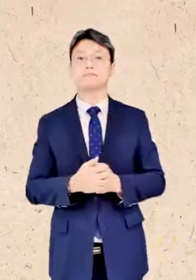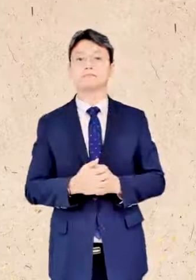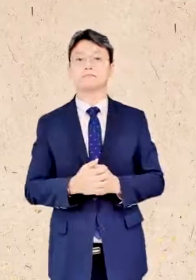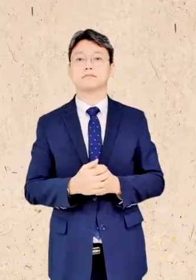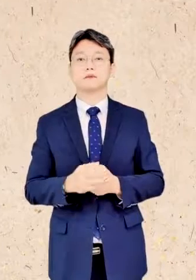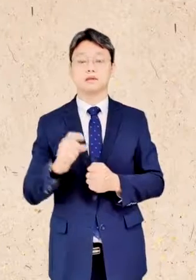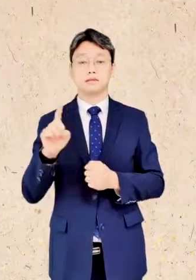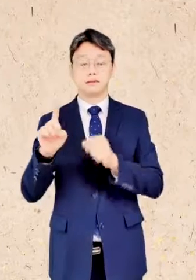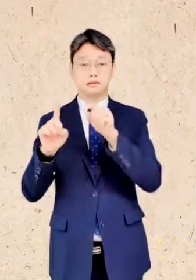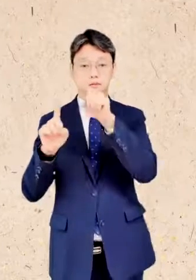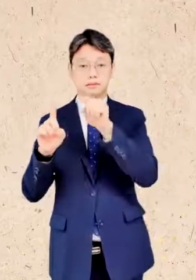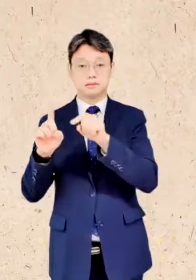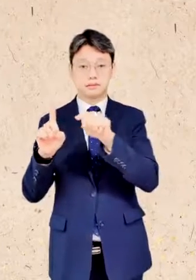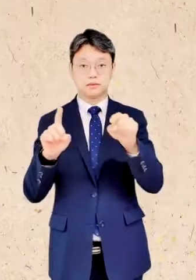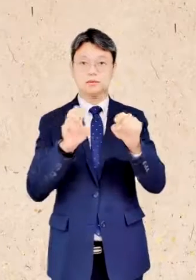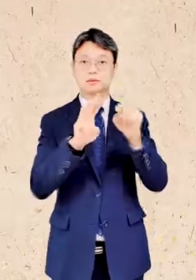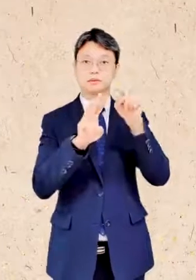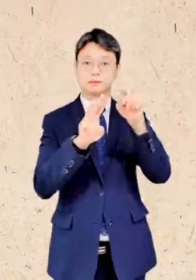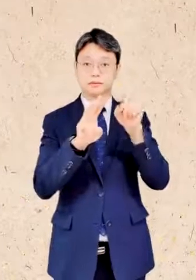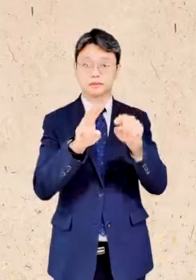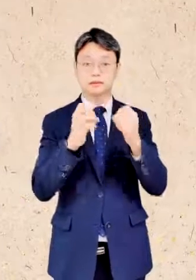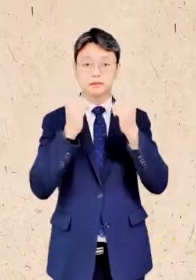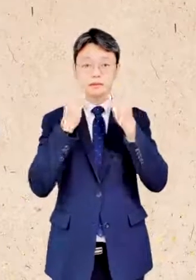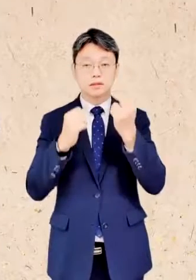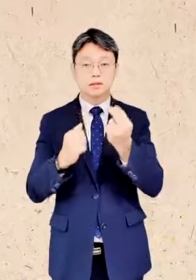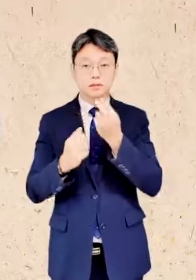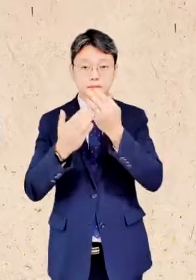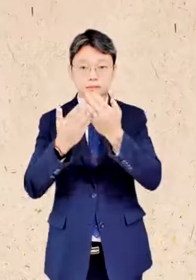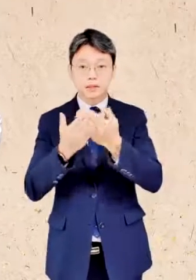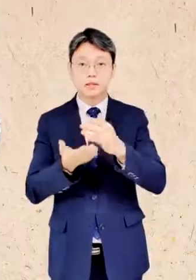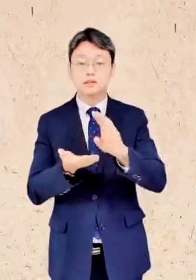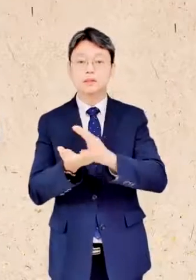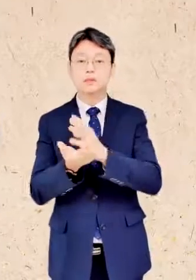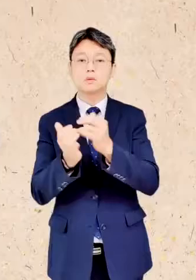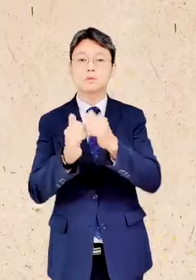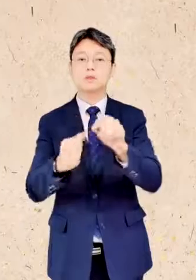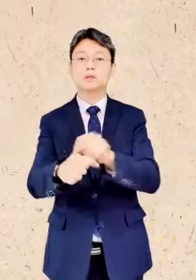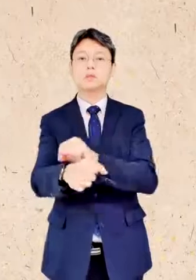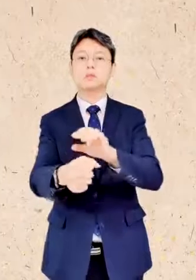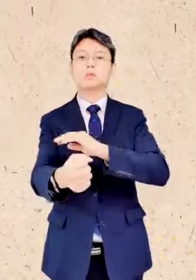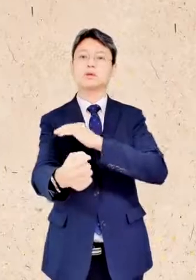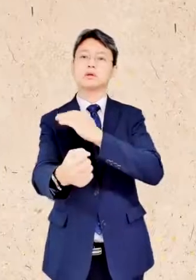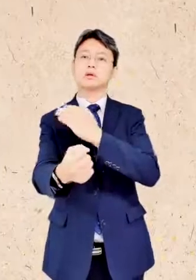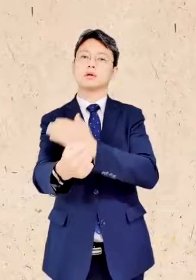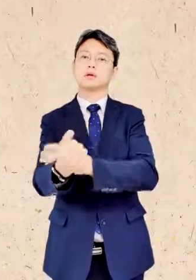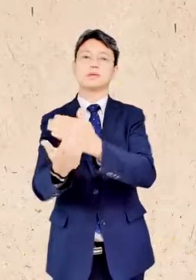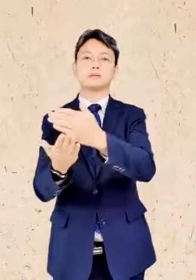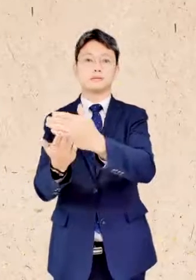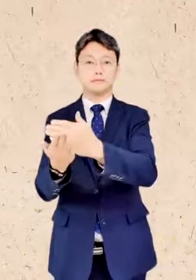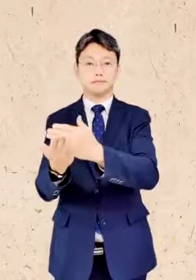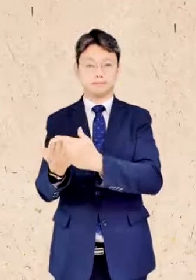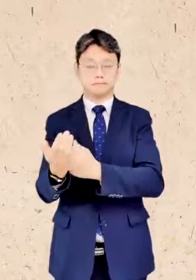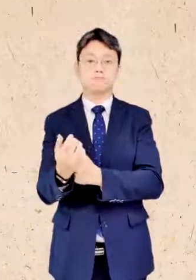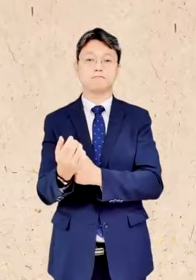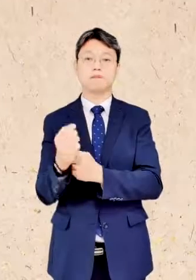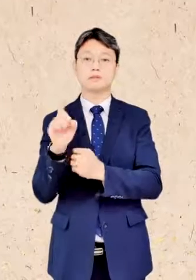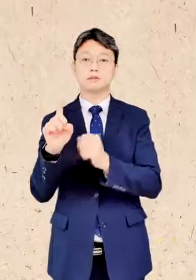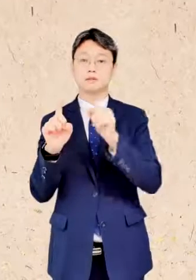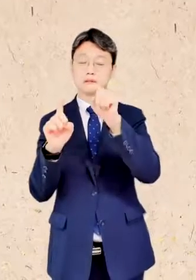살펴보도록 하겠습니다. 1장부터 3장까지는 새 생명을 받은 그리스도인의 특권에 대해서 말하고